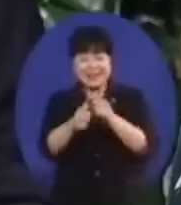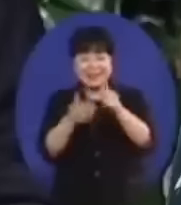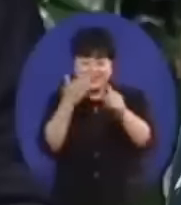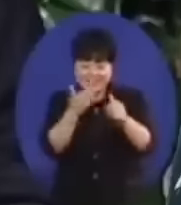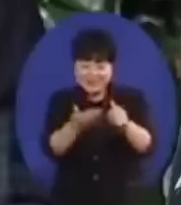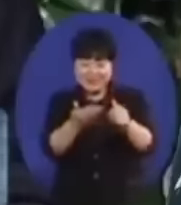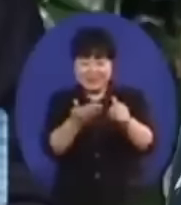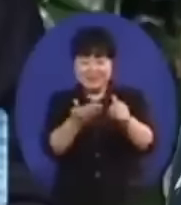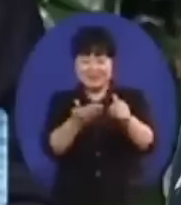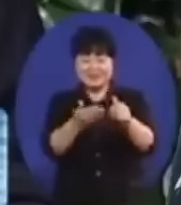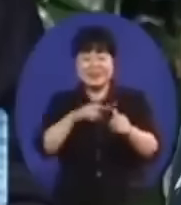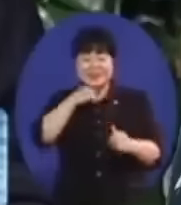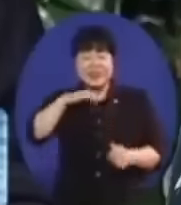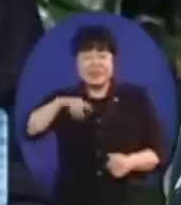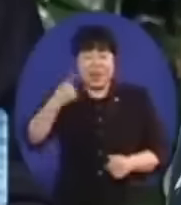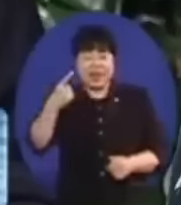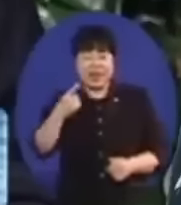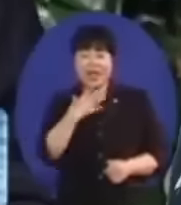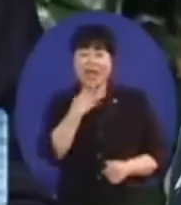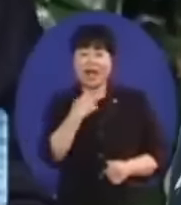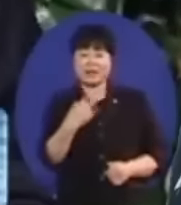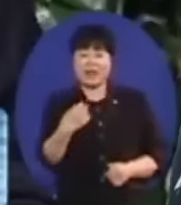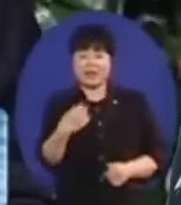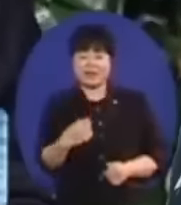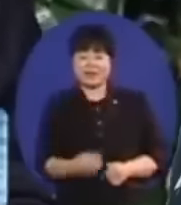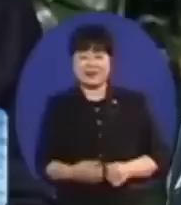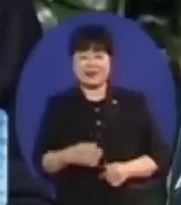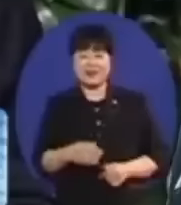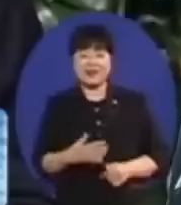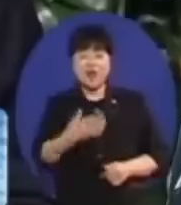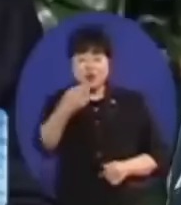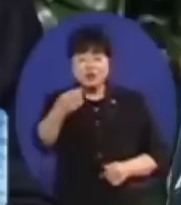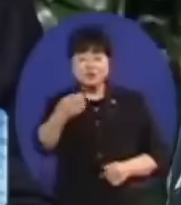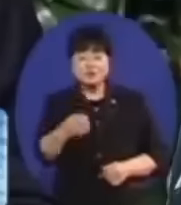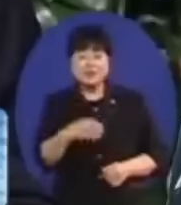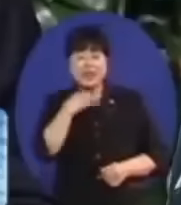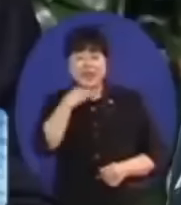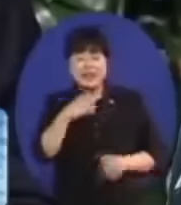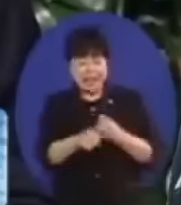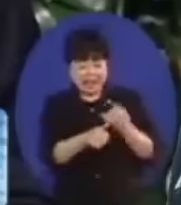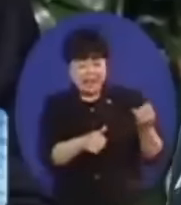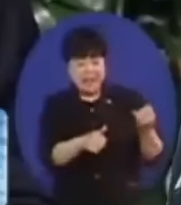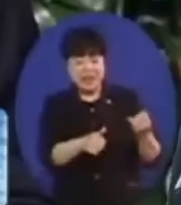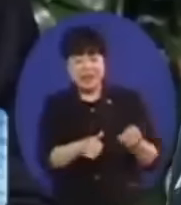하나님이 100살이 된 아브라함이 90살 된 아내를 통해서